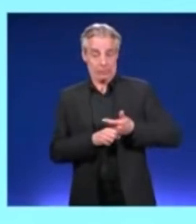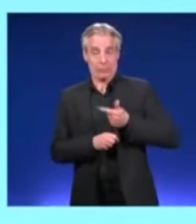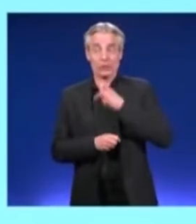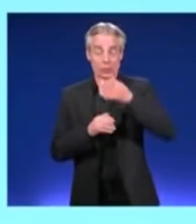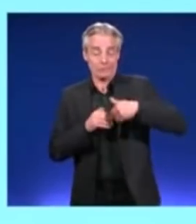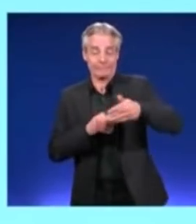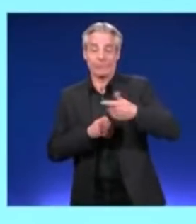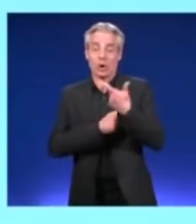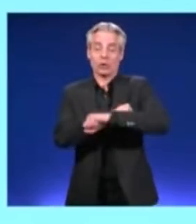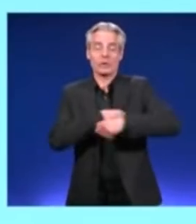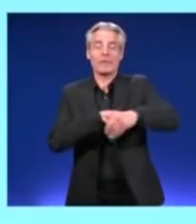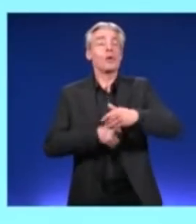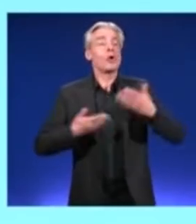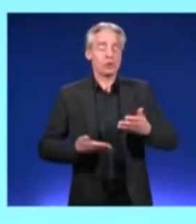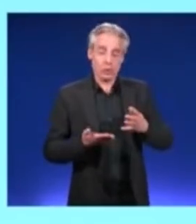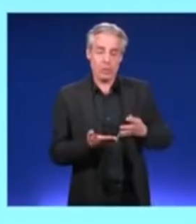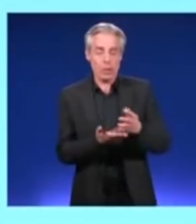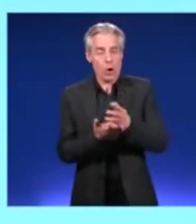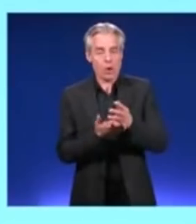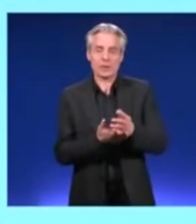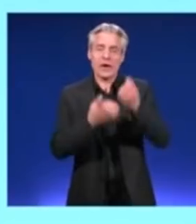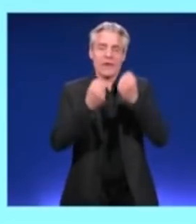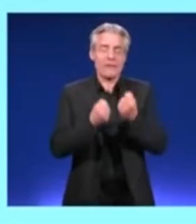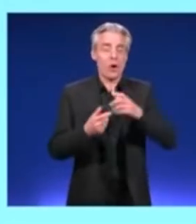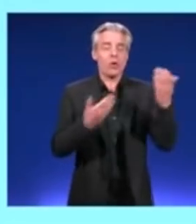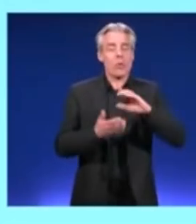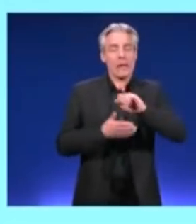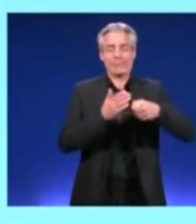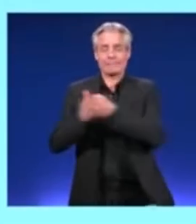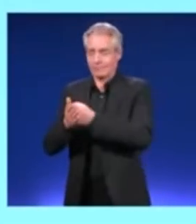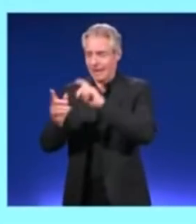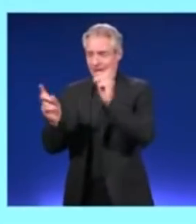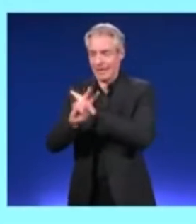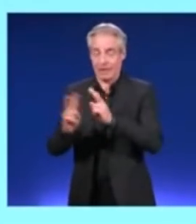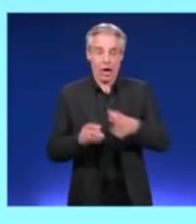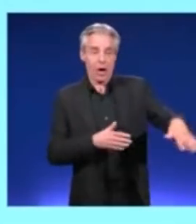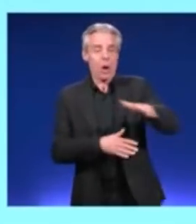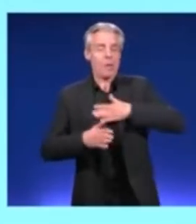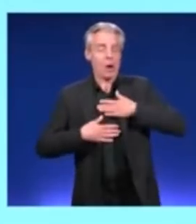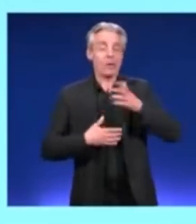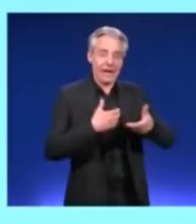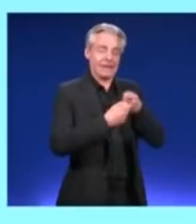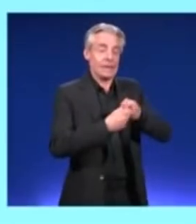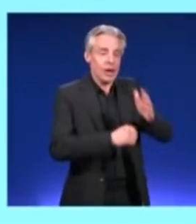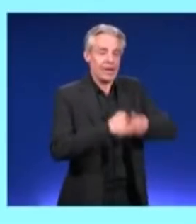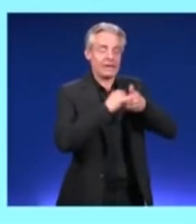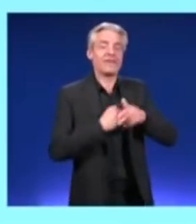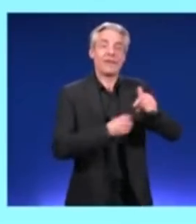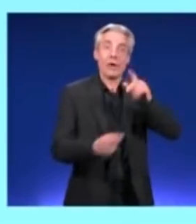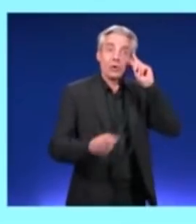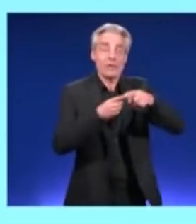venir, que notre projet répond bien plus solidement que celui de l'extrême droite à leur peur et aux défis du